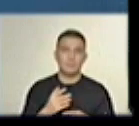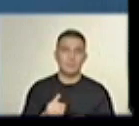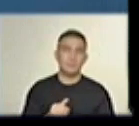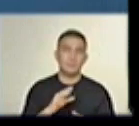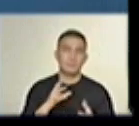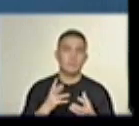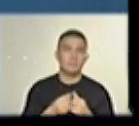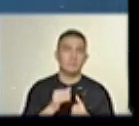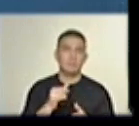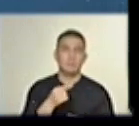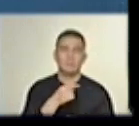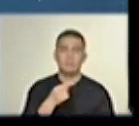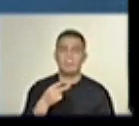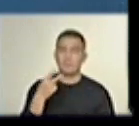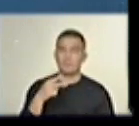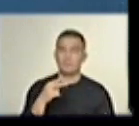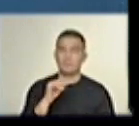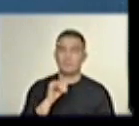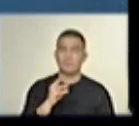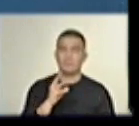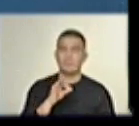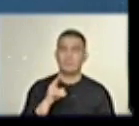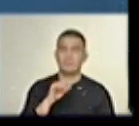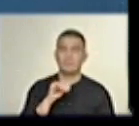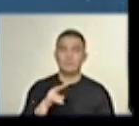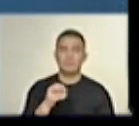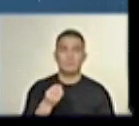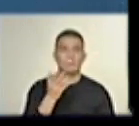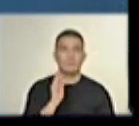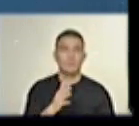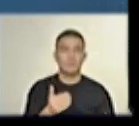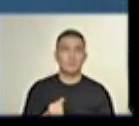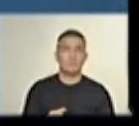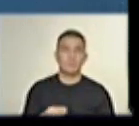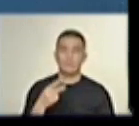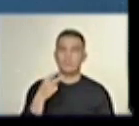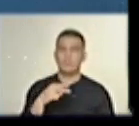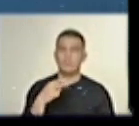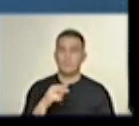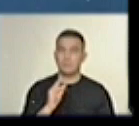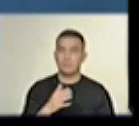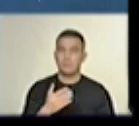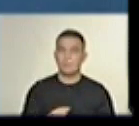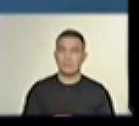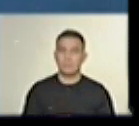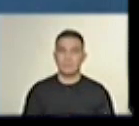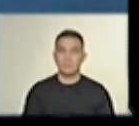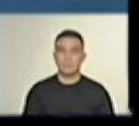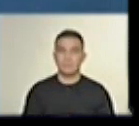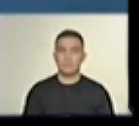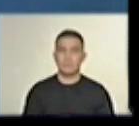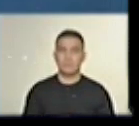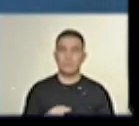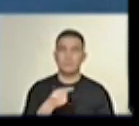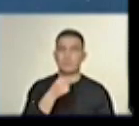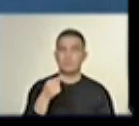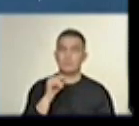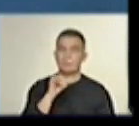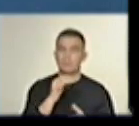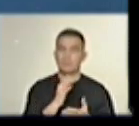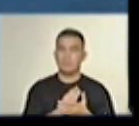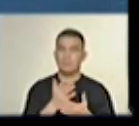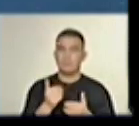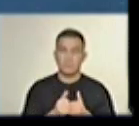esa -20 ning moduli nechiga teng bo'ladi? 20 ga teng bo'ladi. Ayrov belgisini